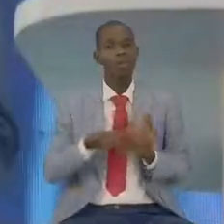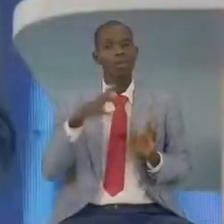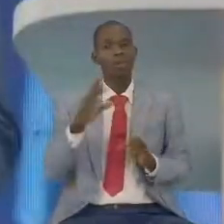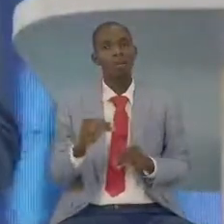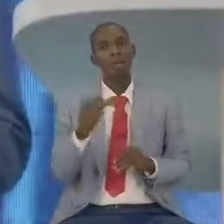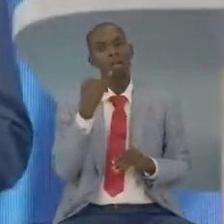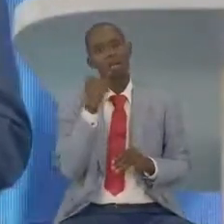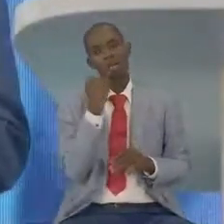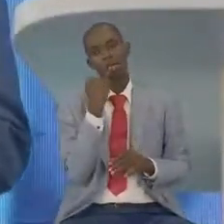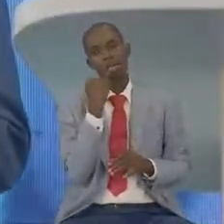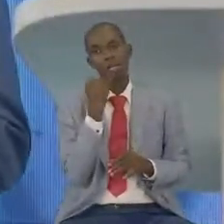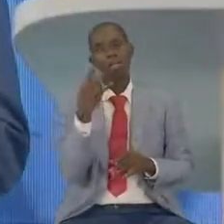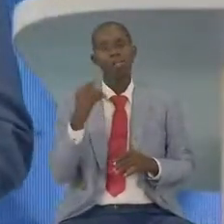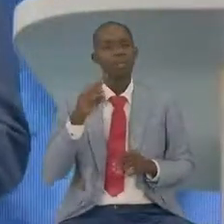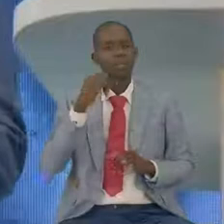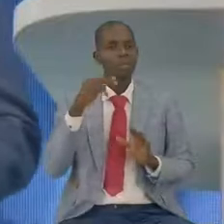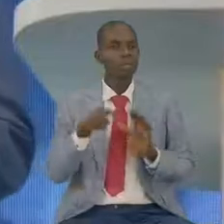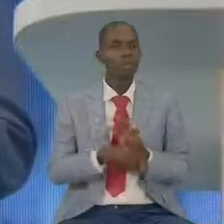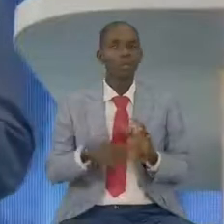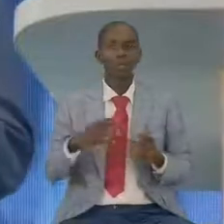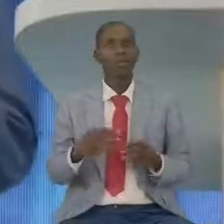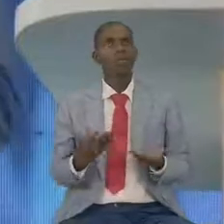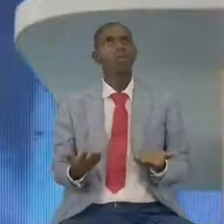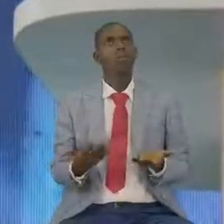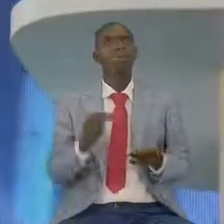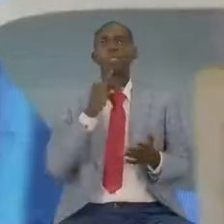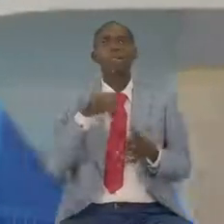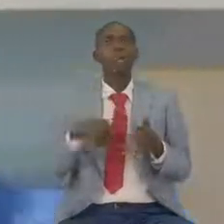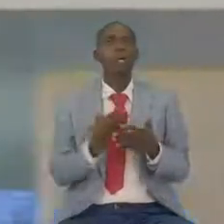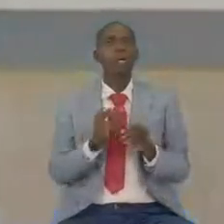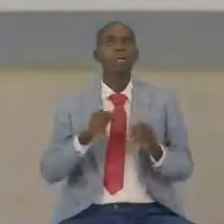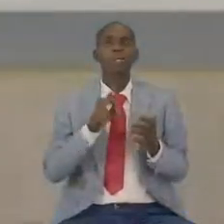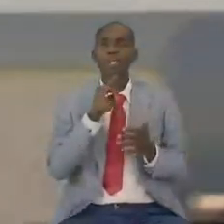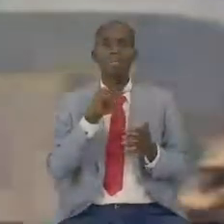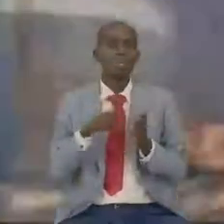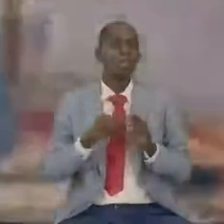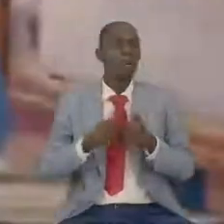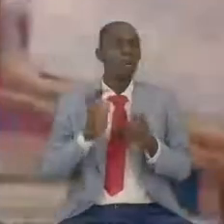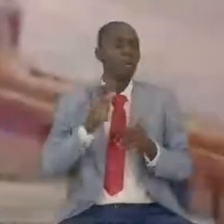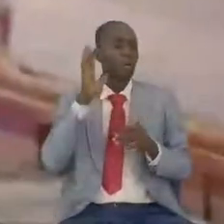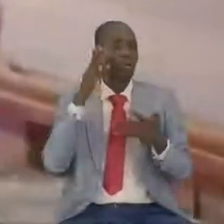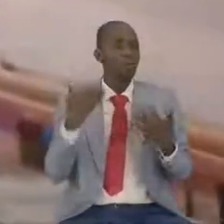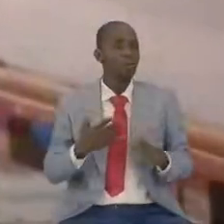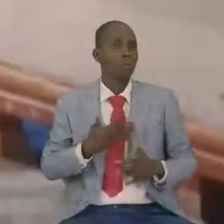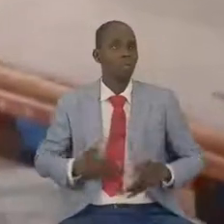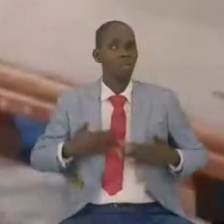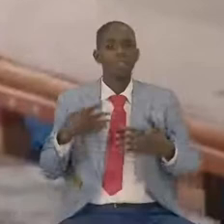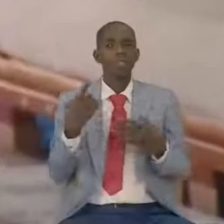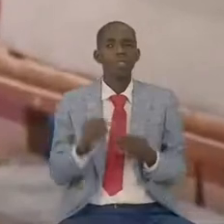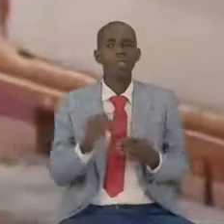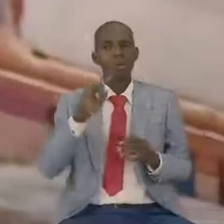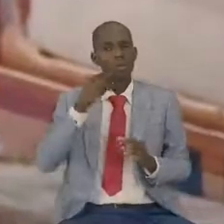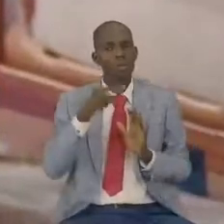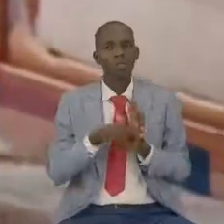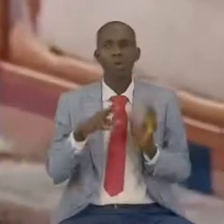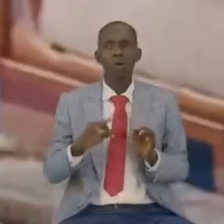L'amertume. Ah, est-ce que c'est comme ça que je vais passer ma vie? L'amertume de la crainte. L'amertume si je meurs